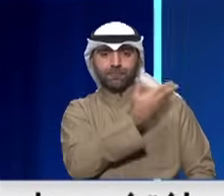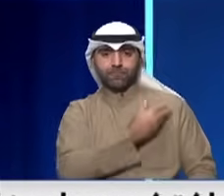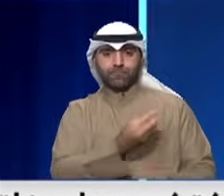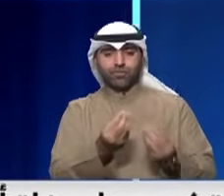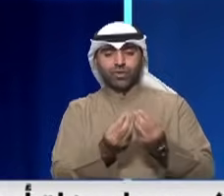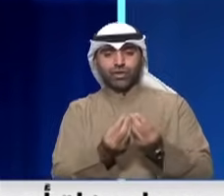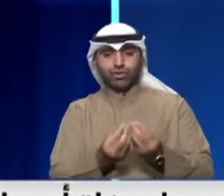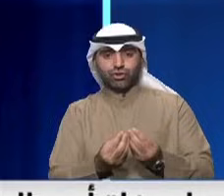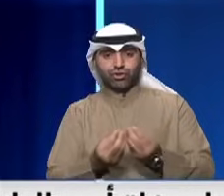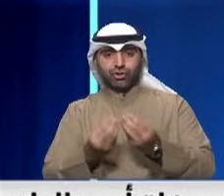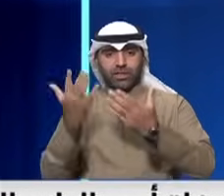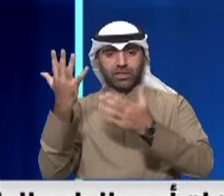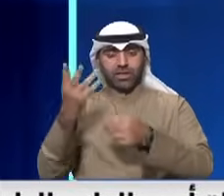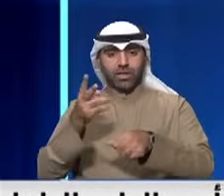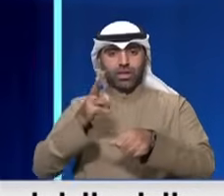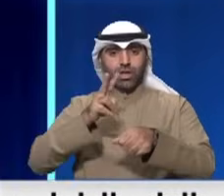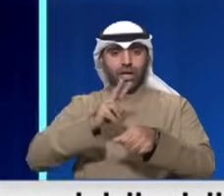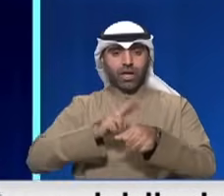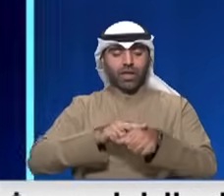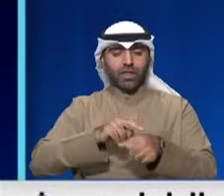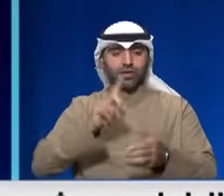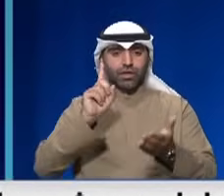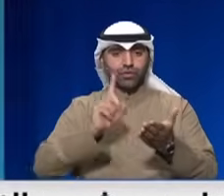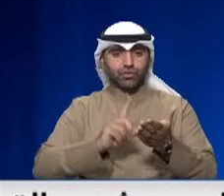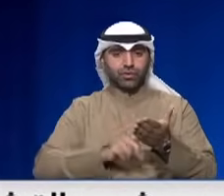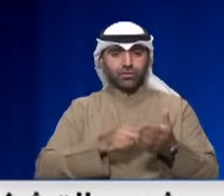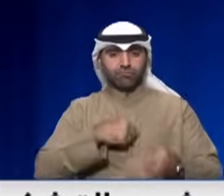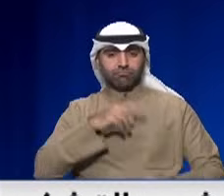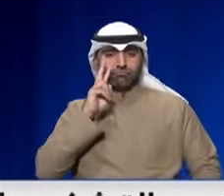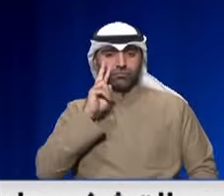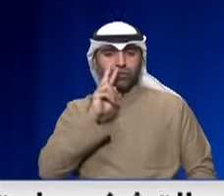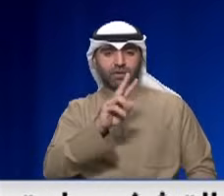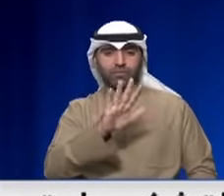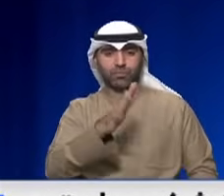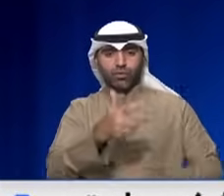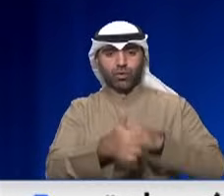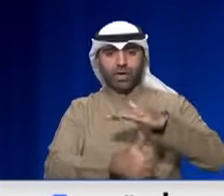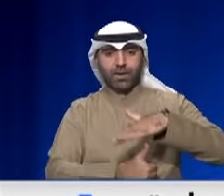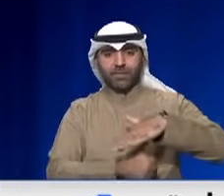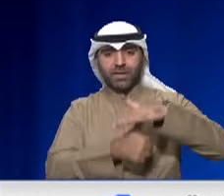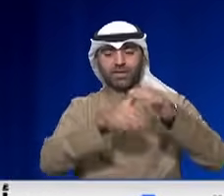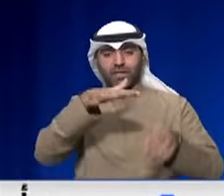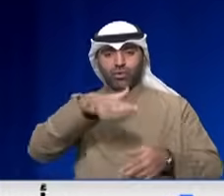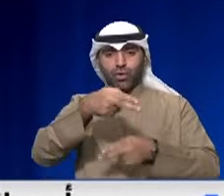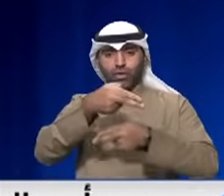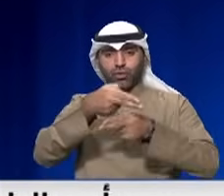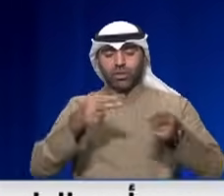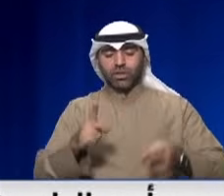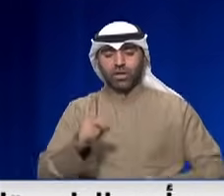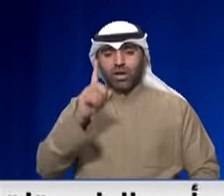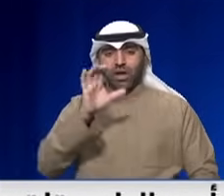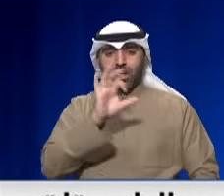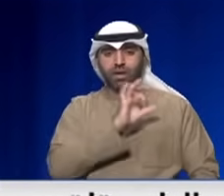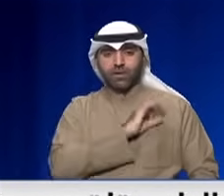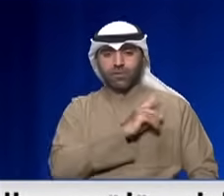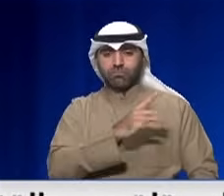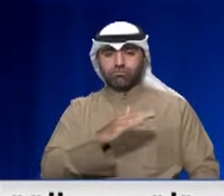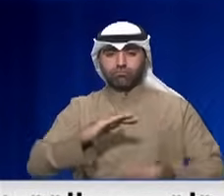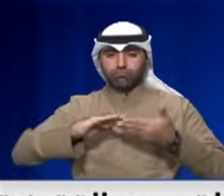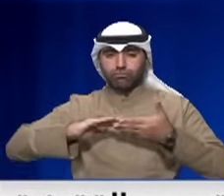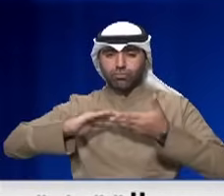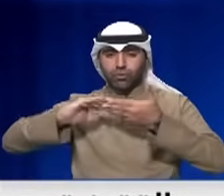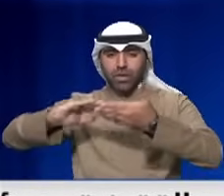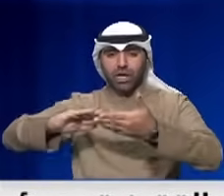لسموه رحمه الله بالعطاء الانساني واسهاماته المشهوده في تعزيز اواصر علاقات الصداقه